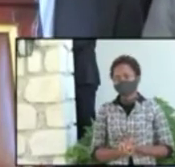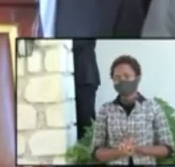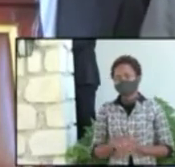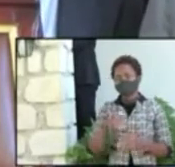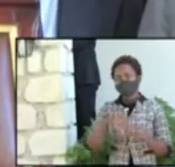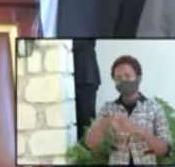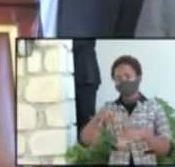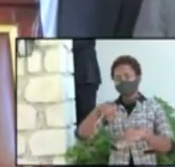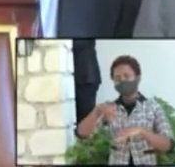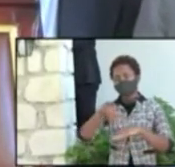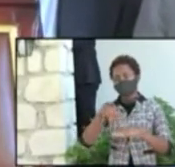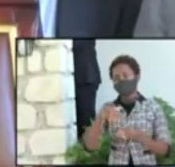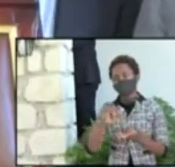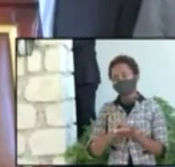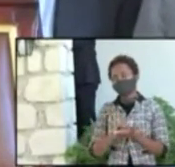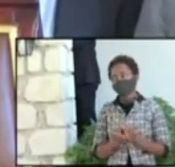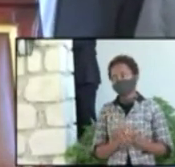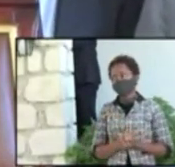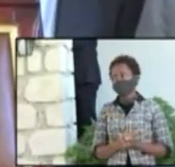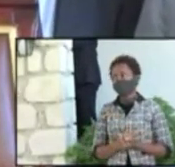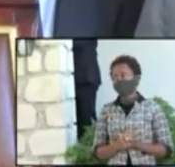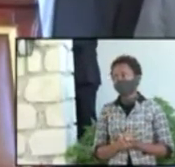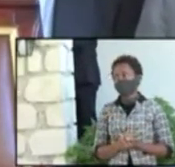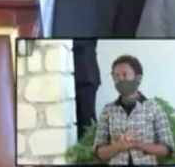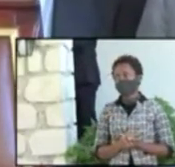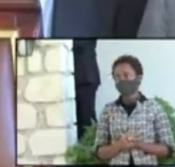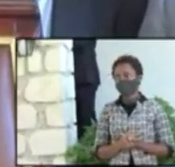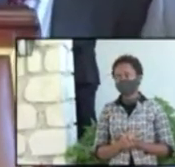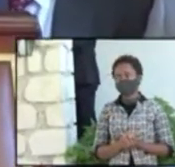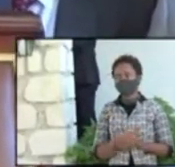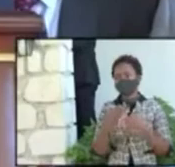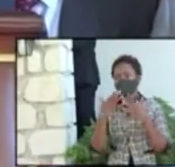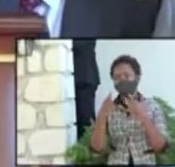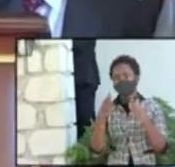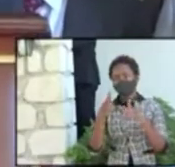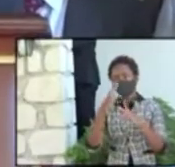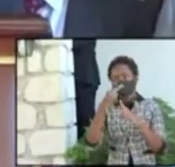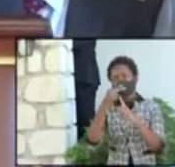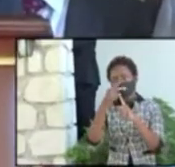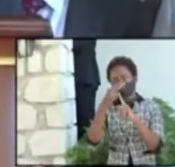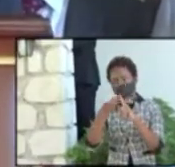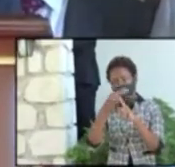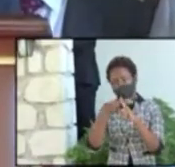ça. Parce que depuis fin novembre, le